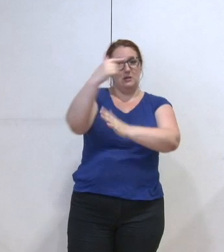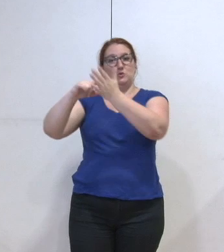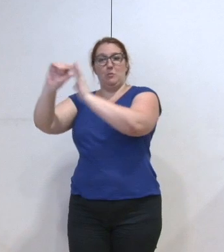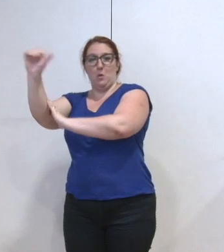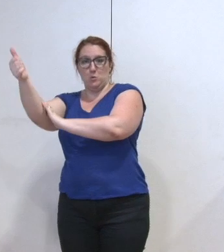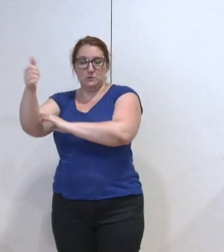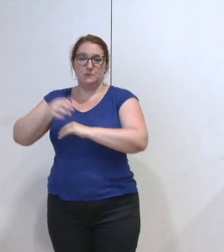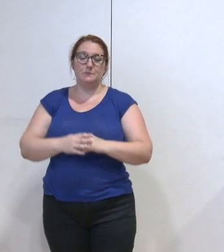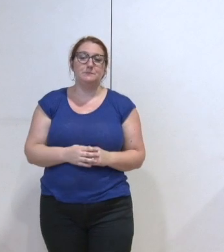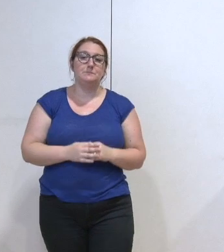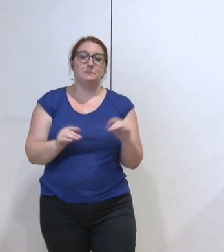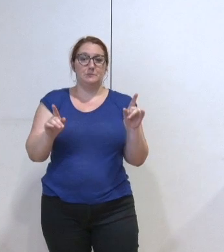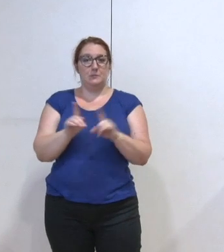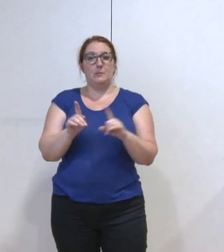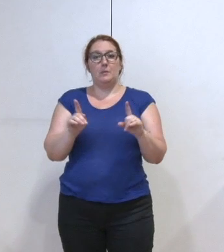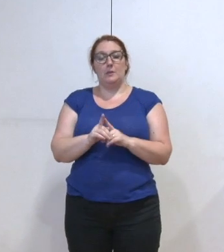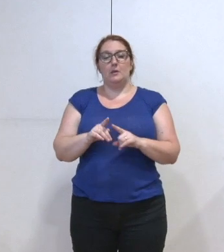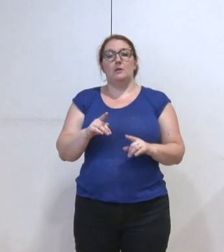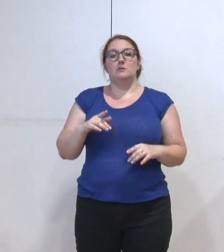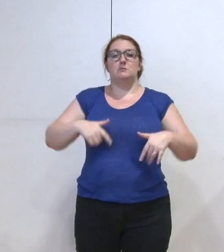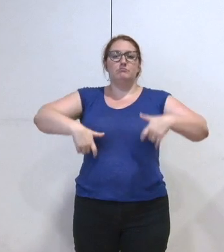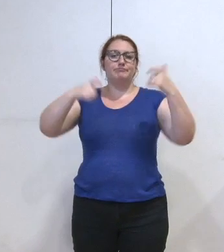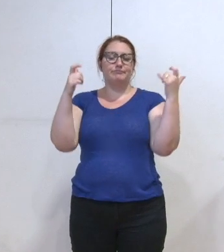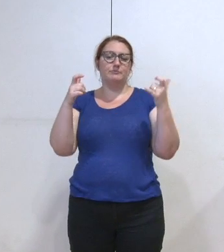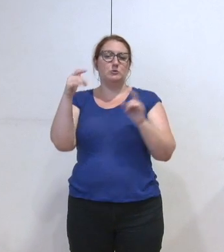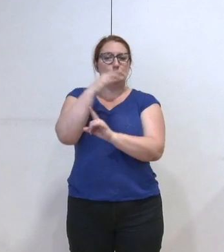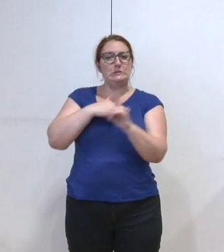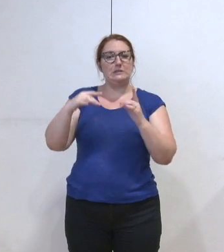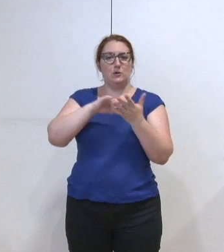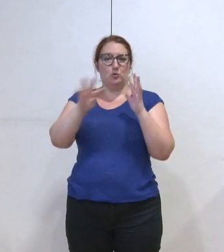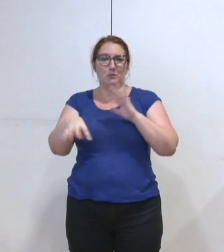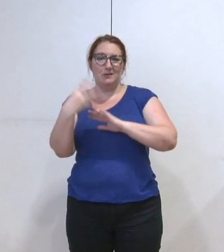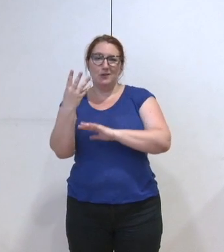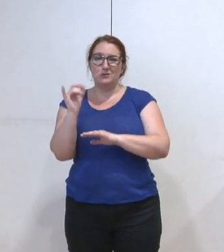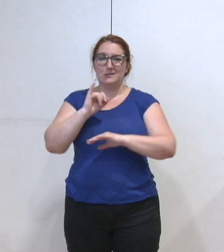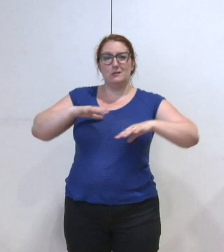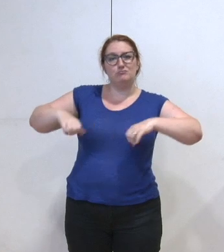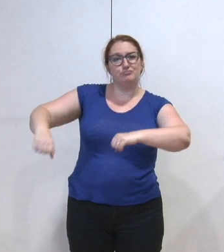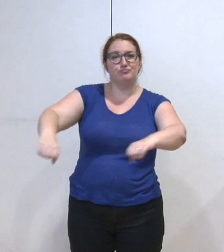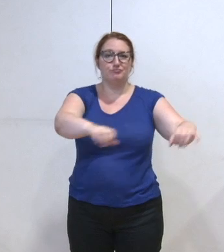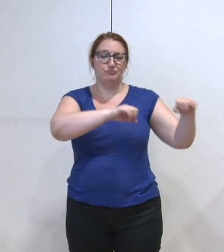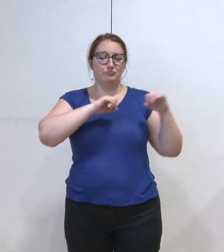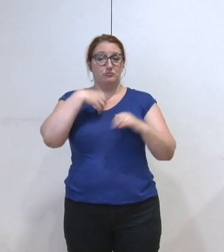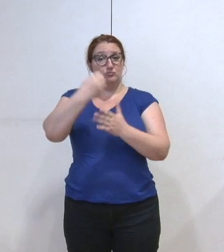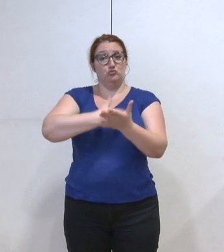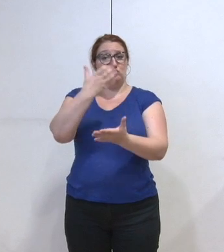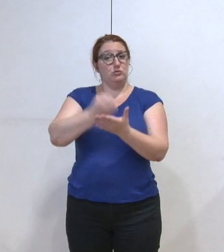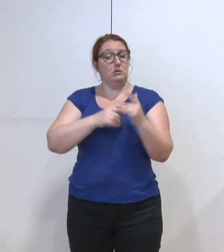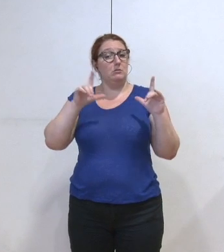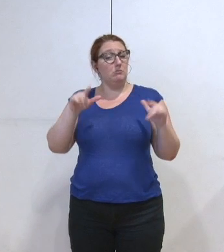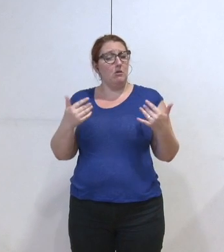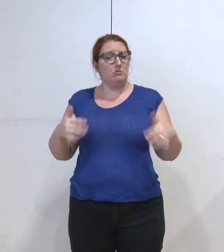également l'enquête d'occupation du parc social de 2014 je tiens à souligner que ces données sont étai les données connues et